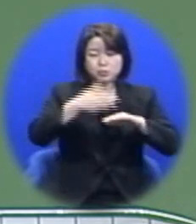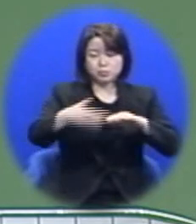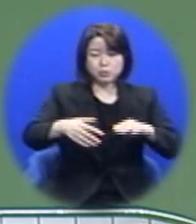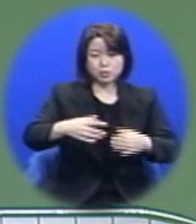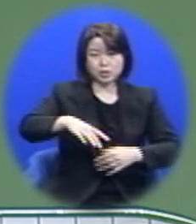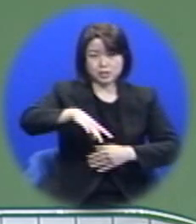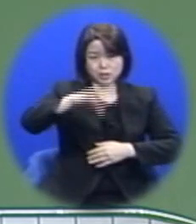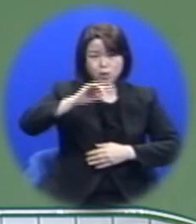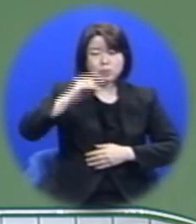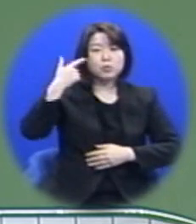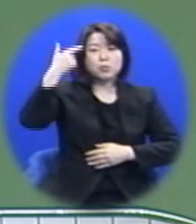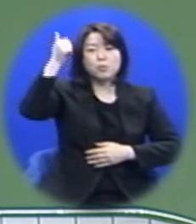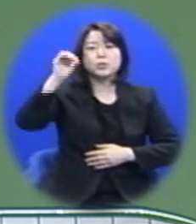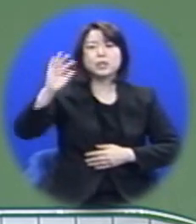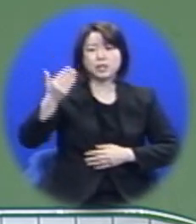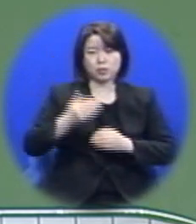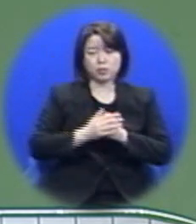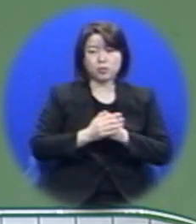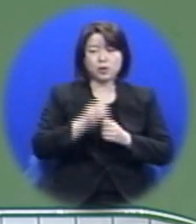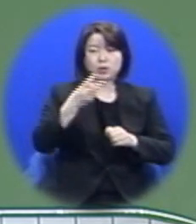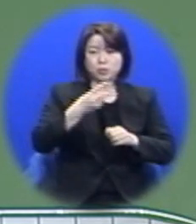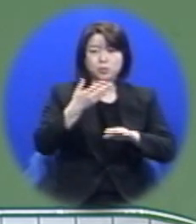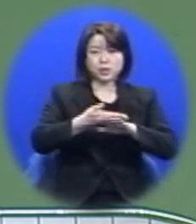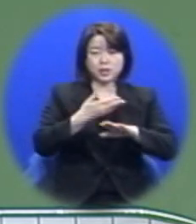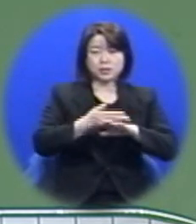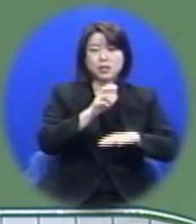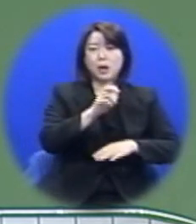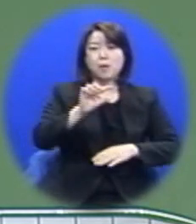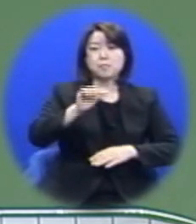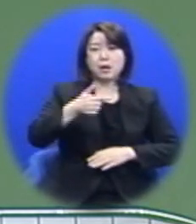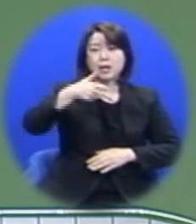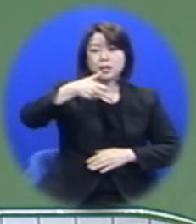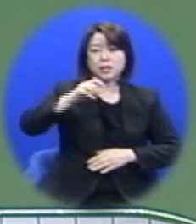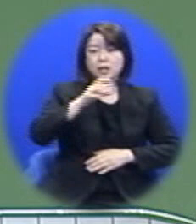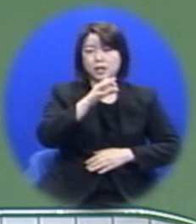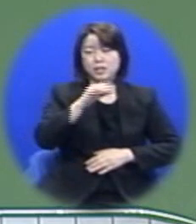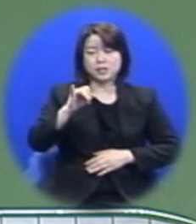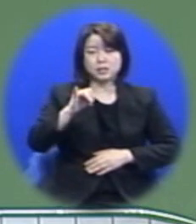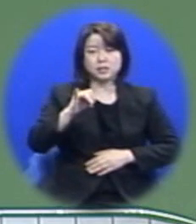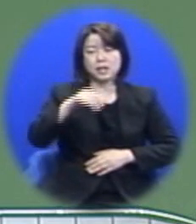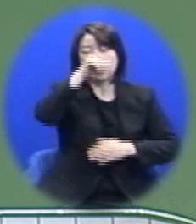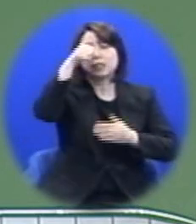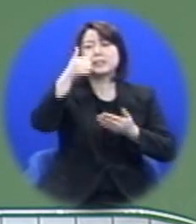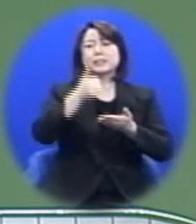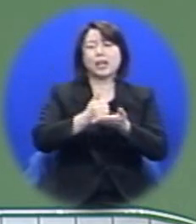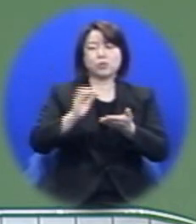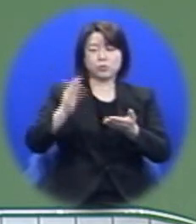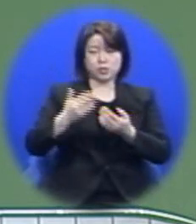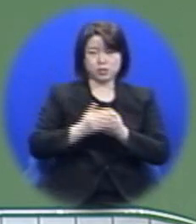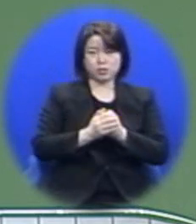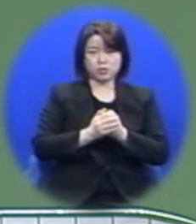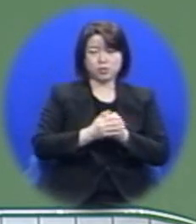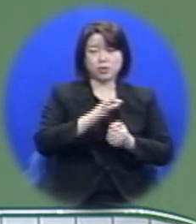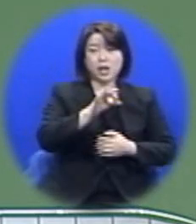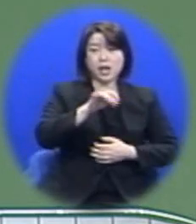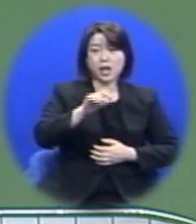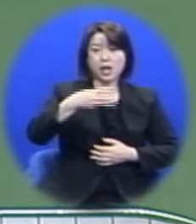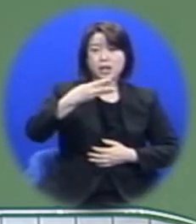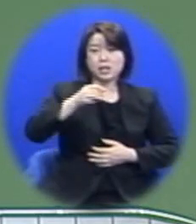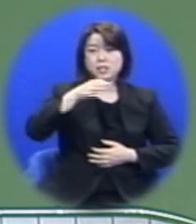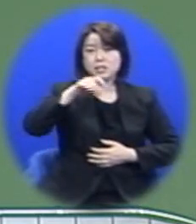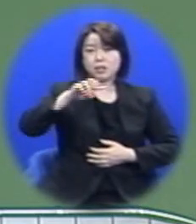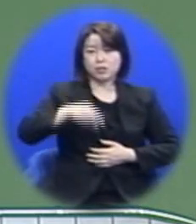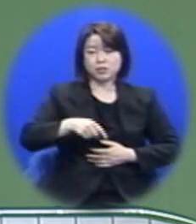또 한 사람인 만카이는 장로가 됩니다. 엘리엇이 순교한 지 36년이